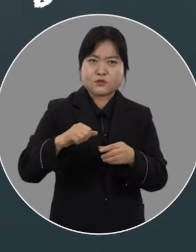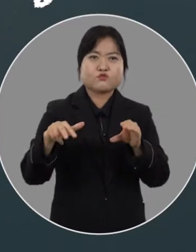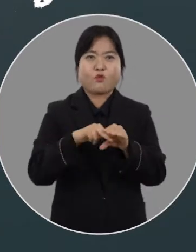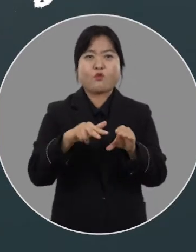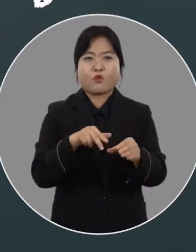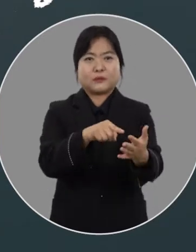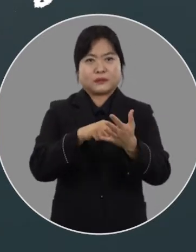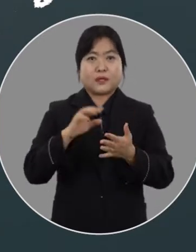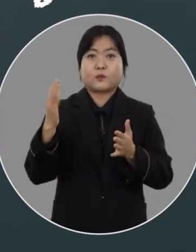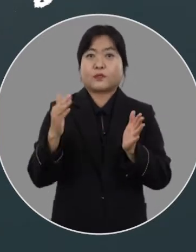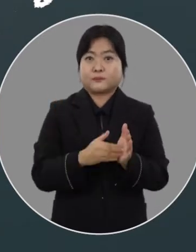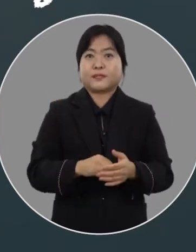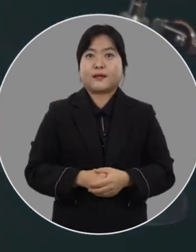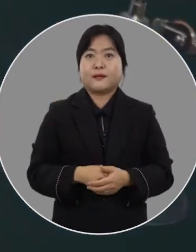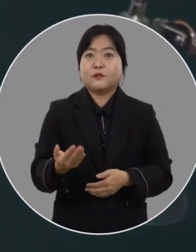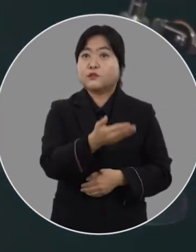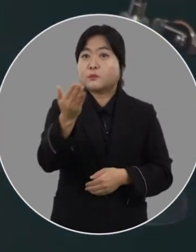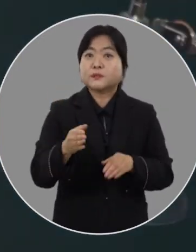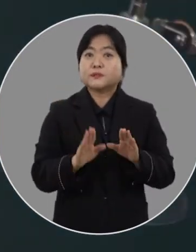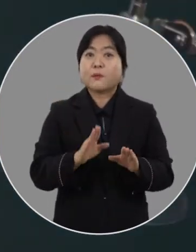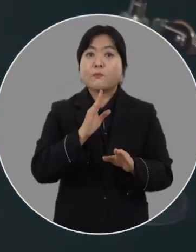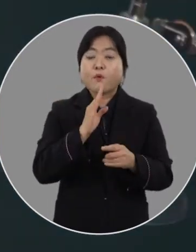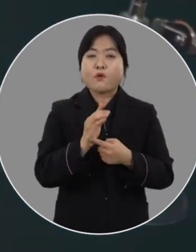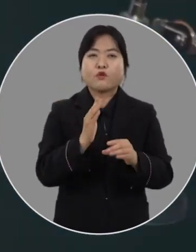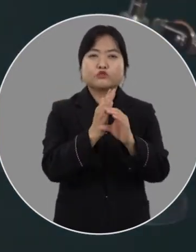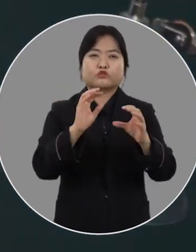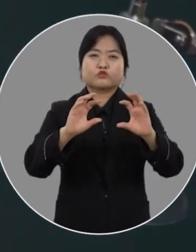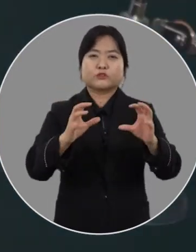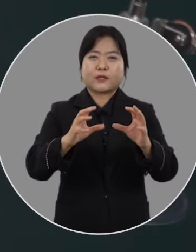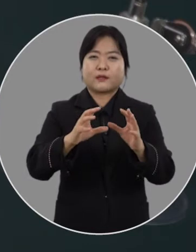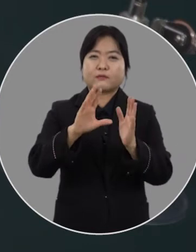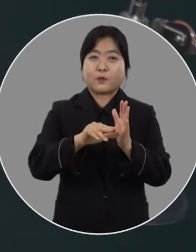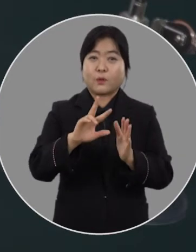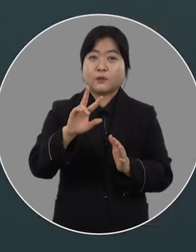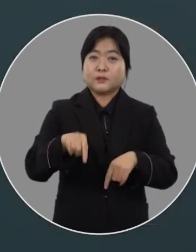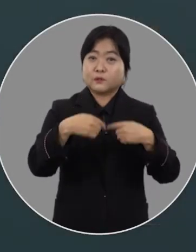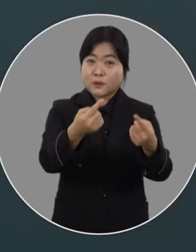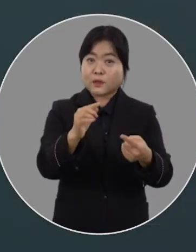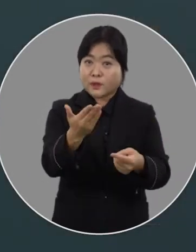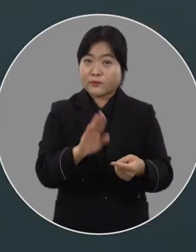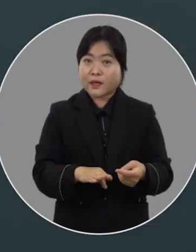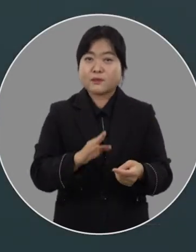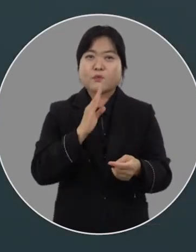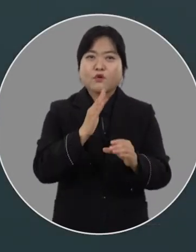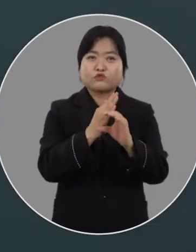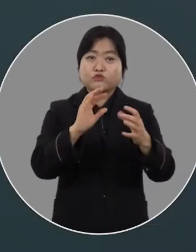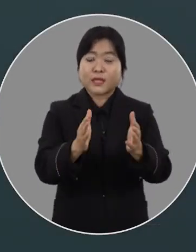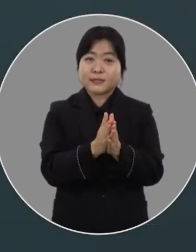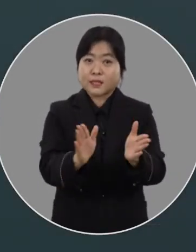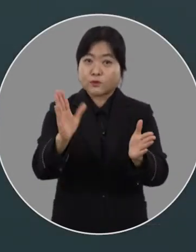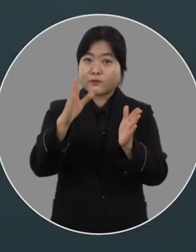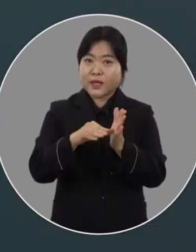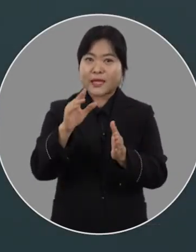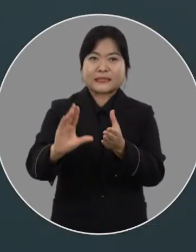종교로 등장하게 되었습니다. 여러분들이 이제 본격적으로 중세의 시기로 돌아가게 되는데요. 이 본격적인 중세가